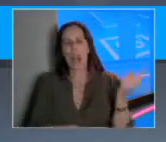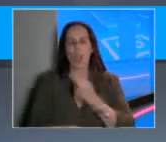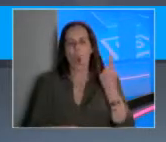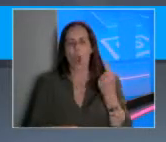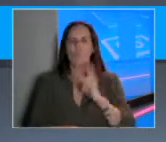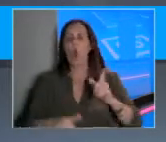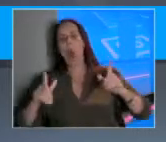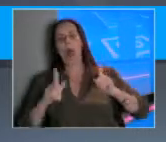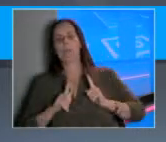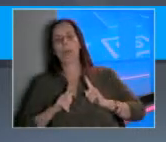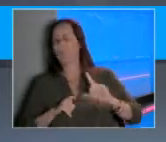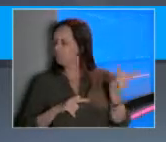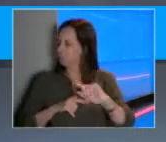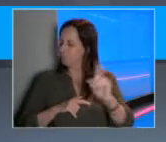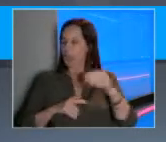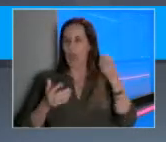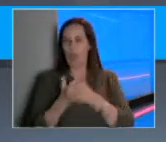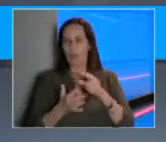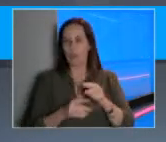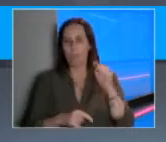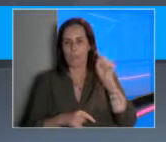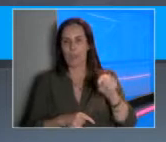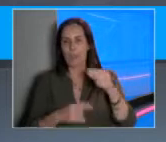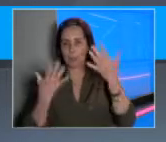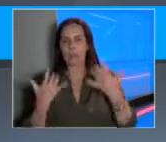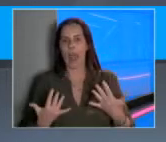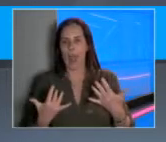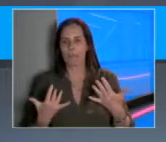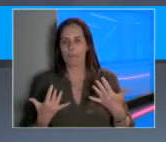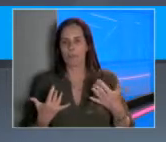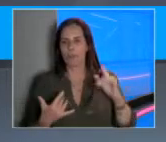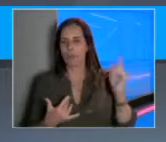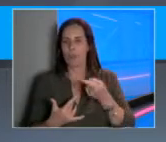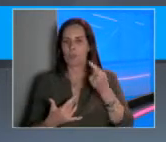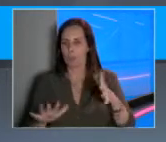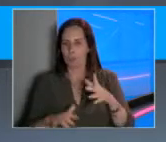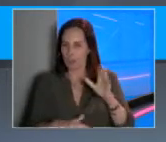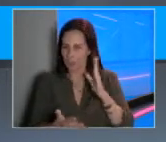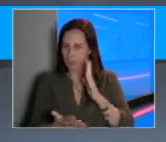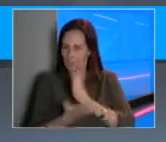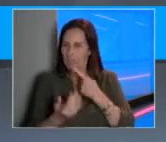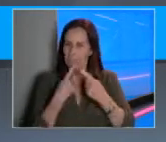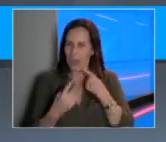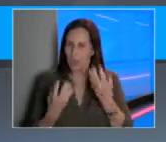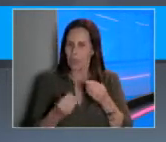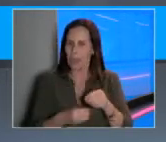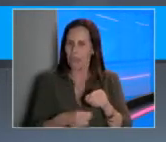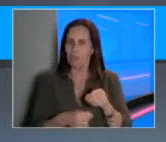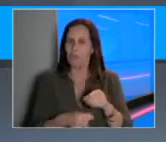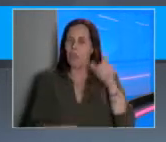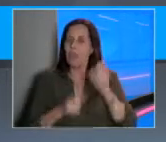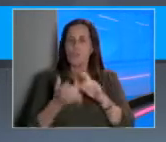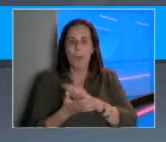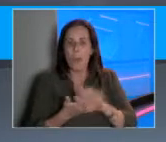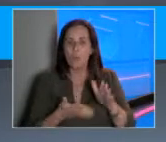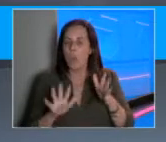ולא להמתין ולא לחכות עד שזה מגיע למספרים שכולנו מפוחדים. אגב, דיברנו הרבה על זה שאנשים